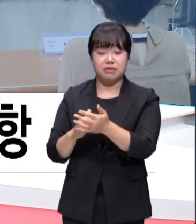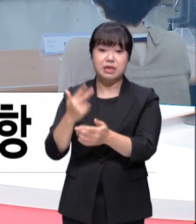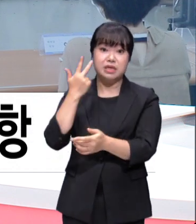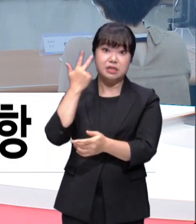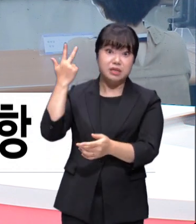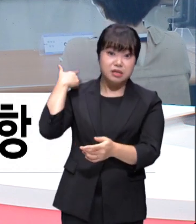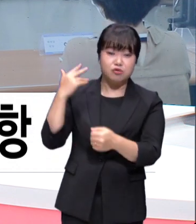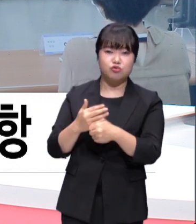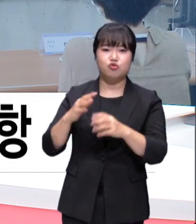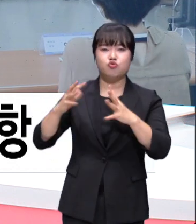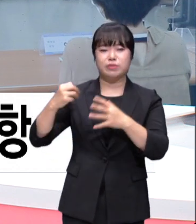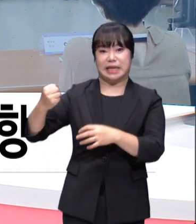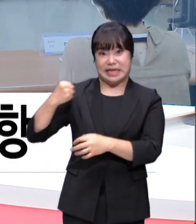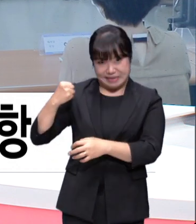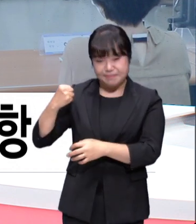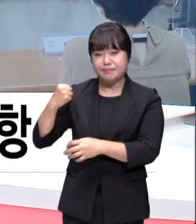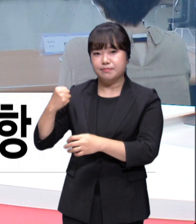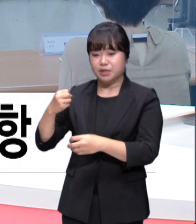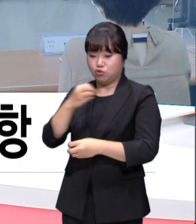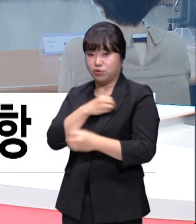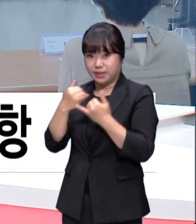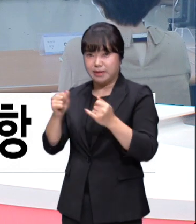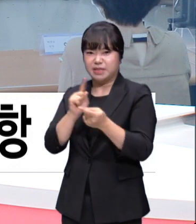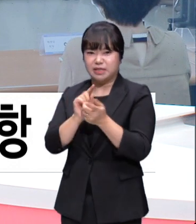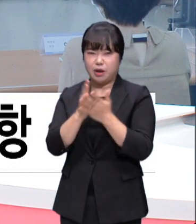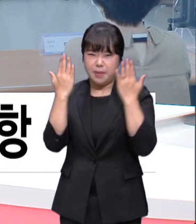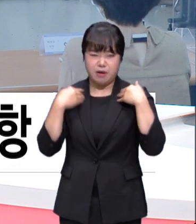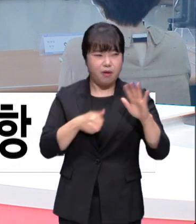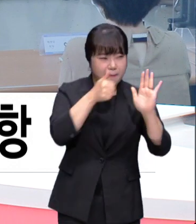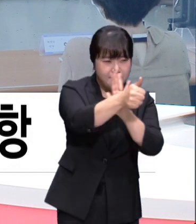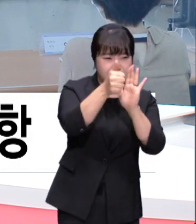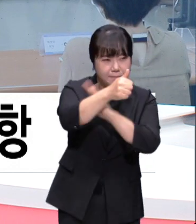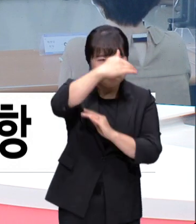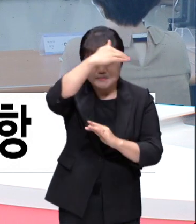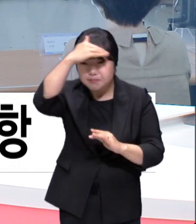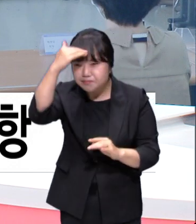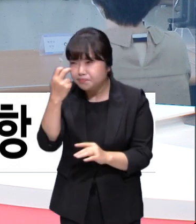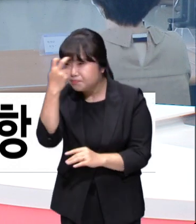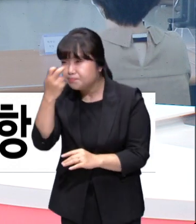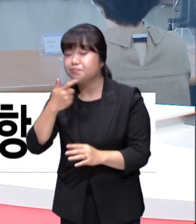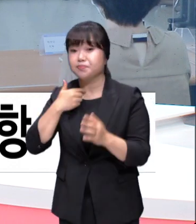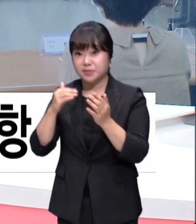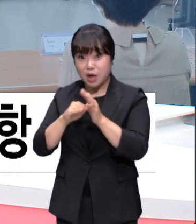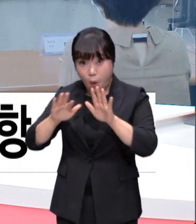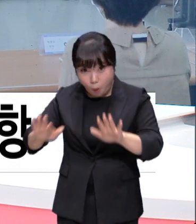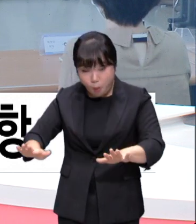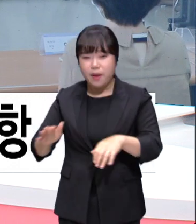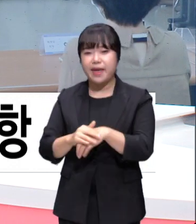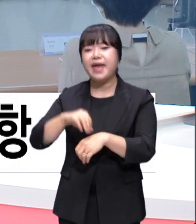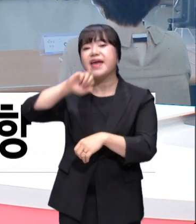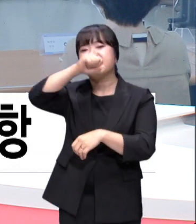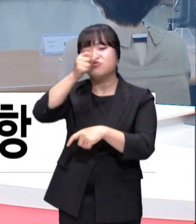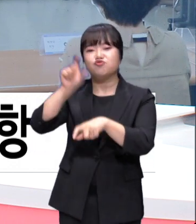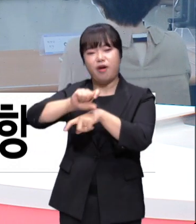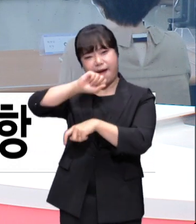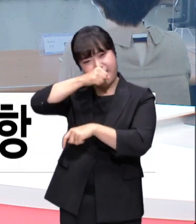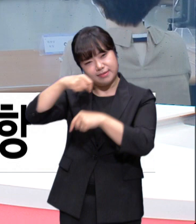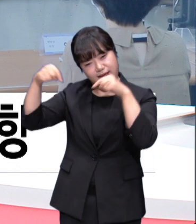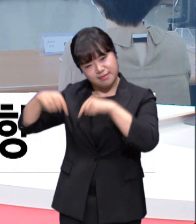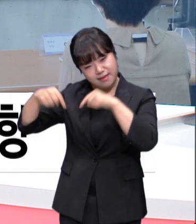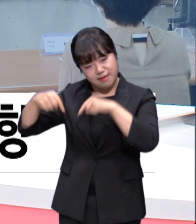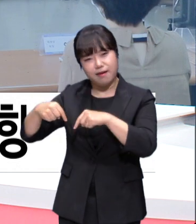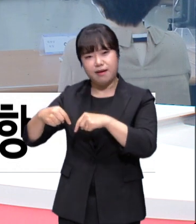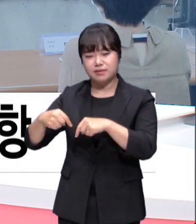국민의힘 시의원들이 학교 현장을 방문했고 이번 주 교육위원회가 교육청 추경 예산안 수정안을 심의하는데 그